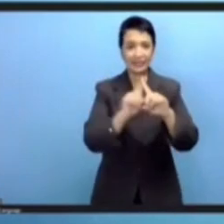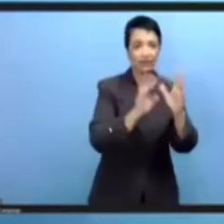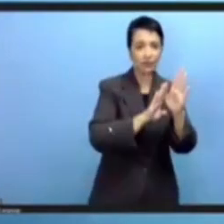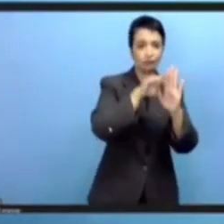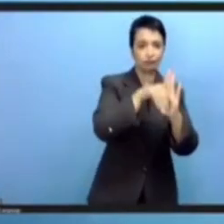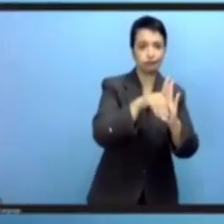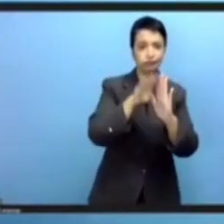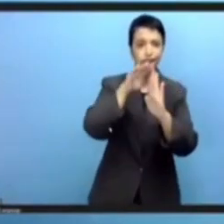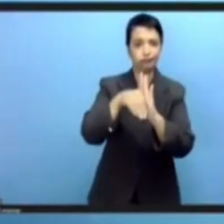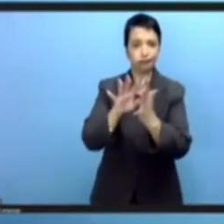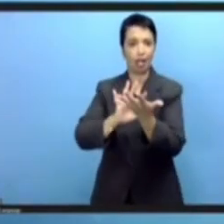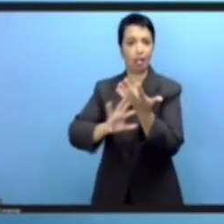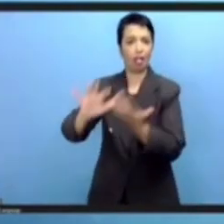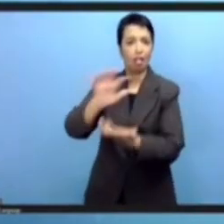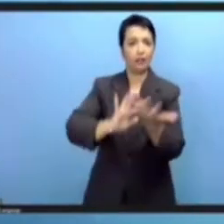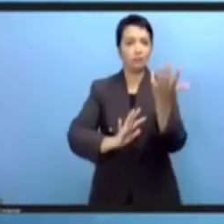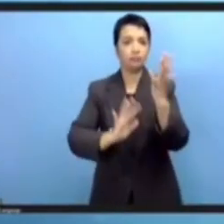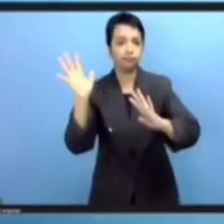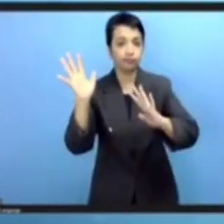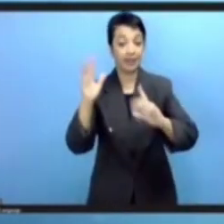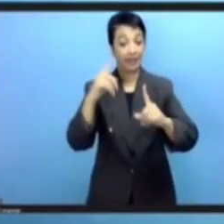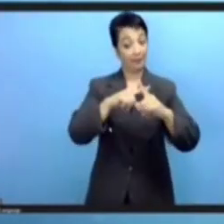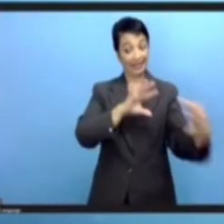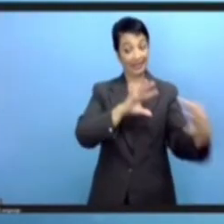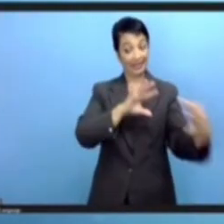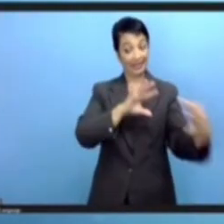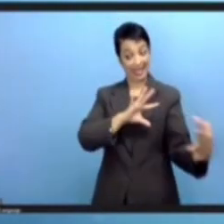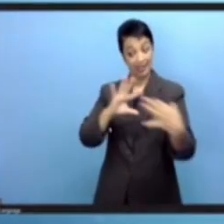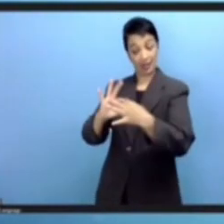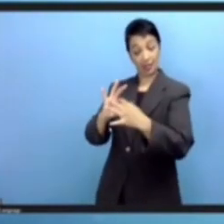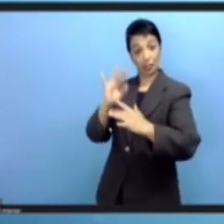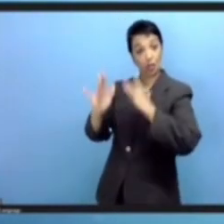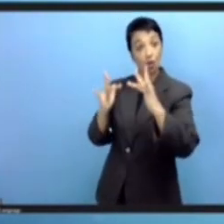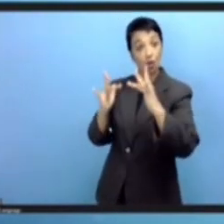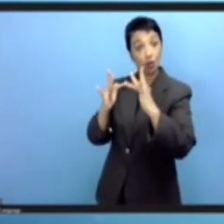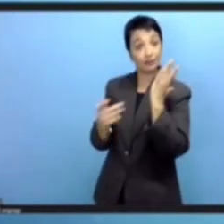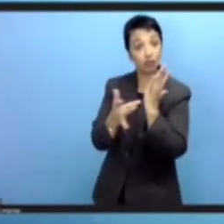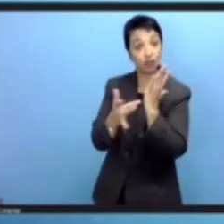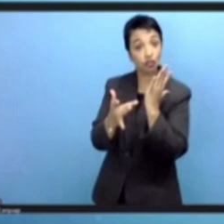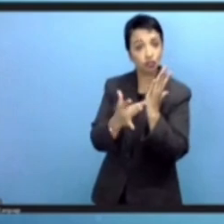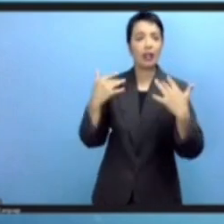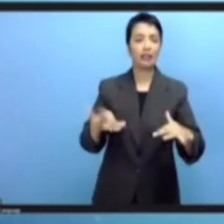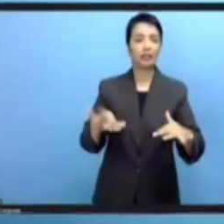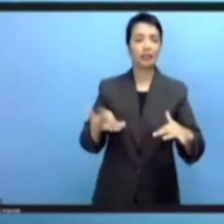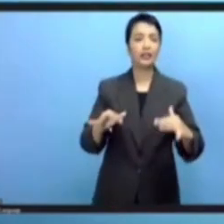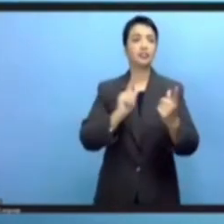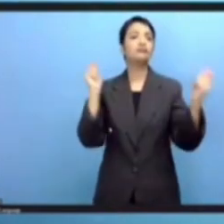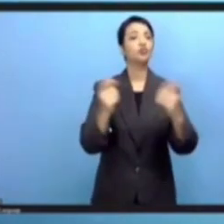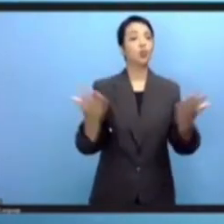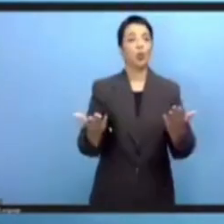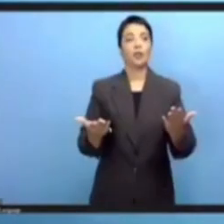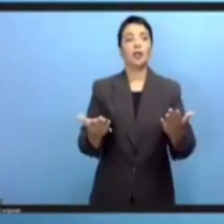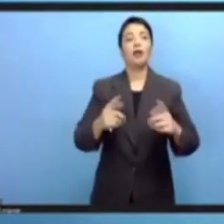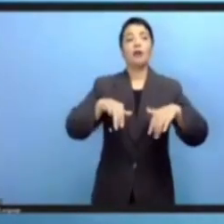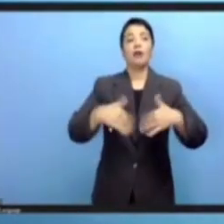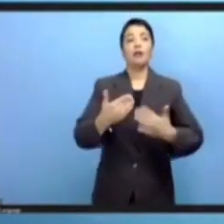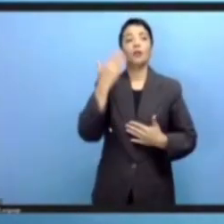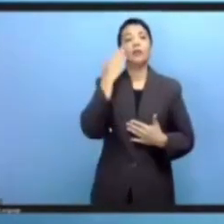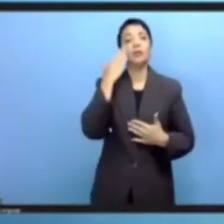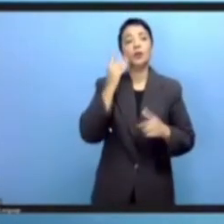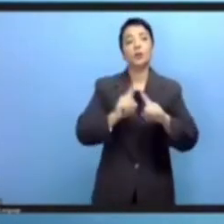les changements climatiques et plusieurs contextes. En extrapolant donc à la sphère numérique, ces